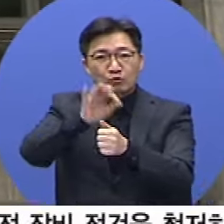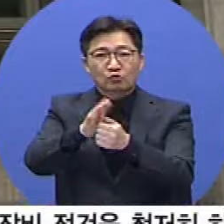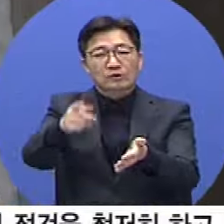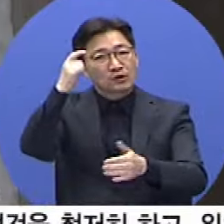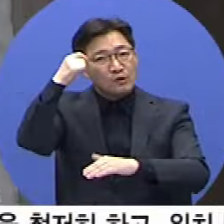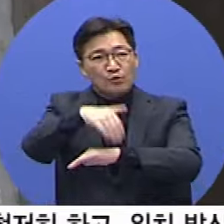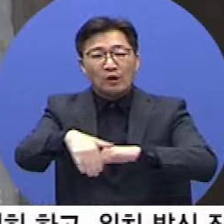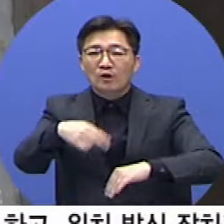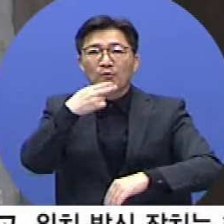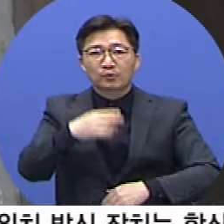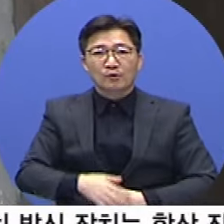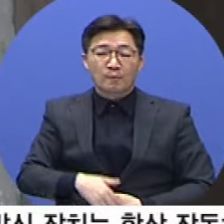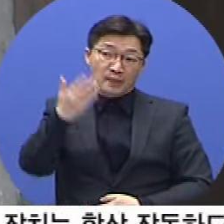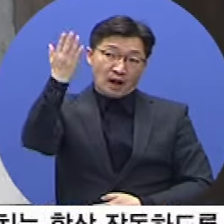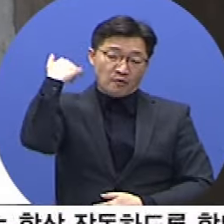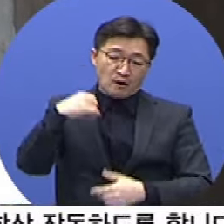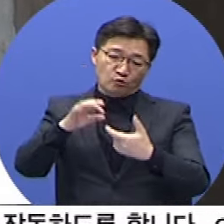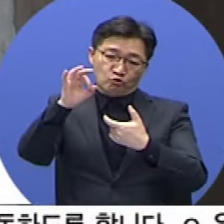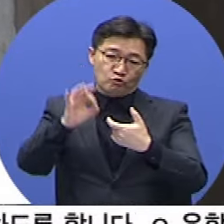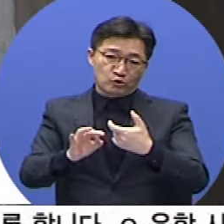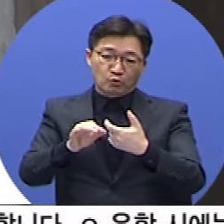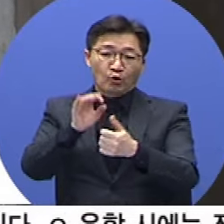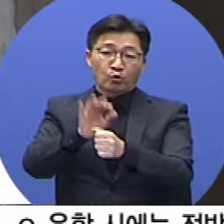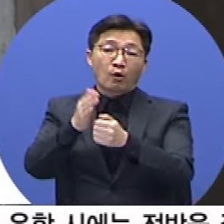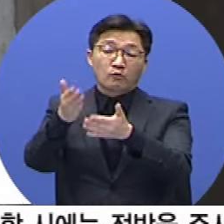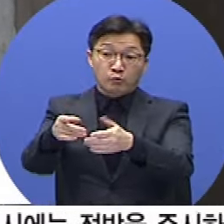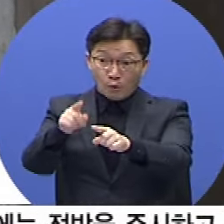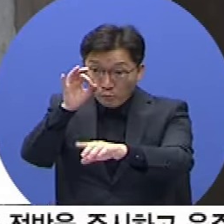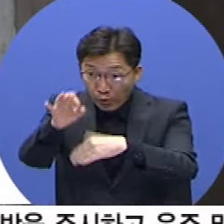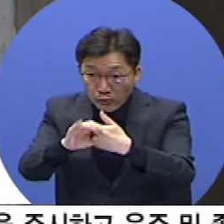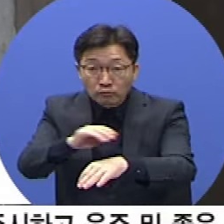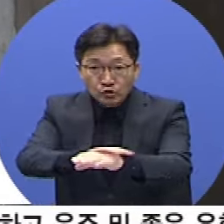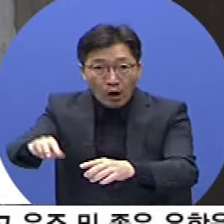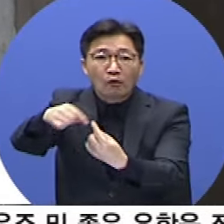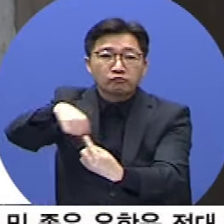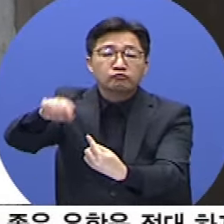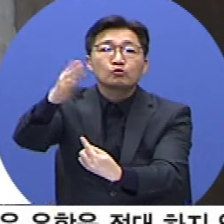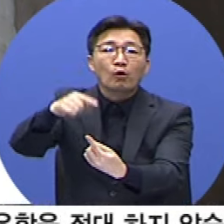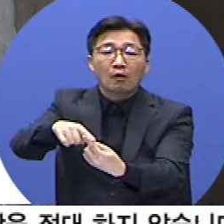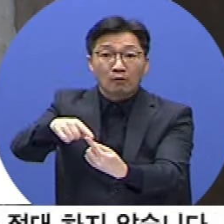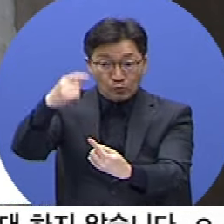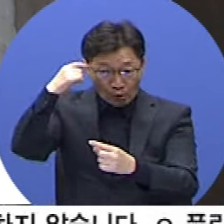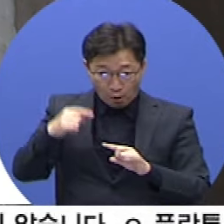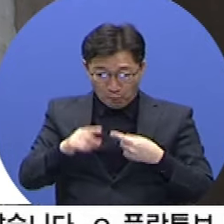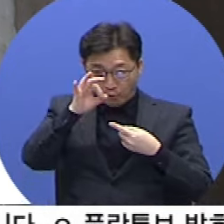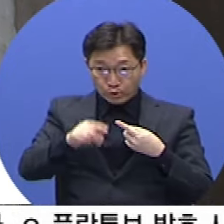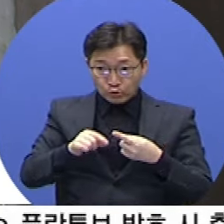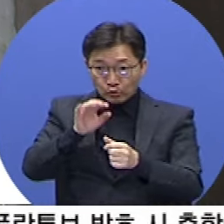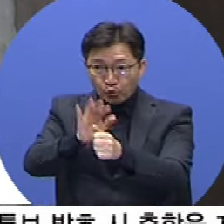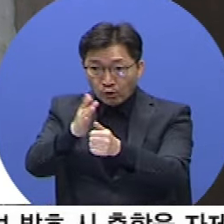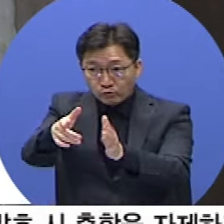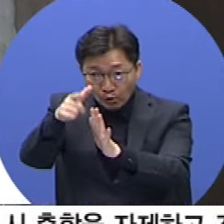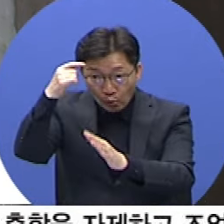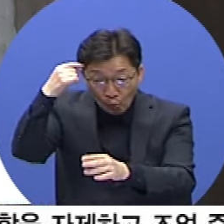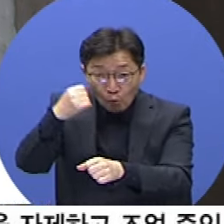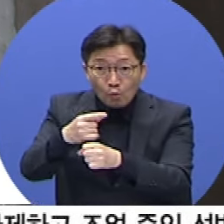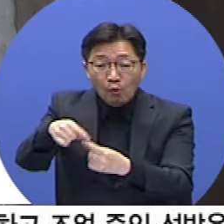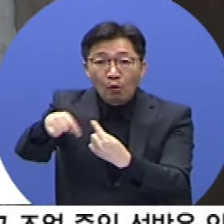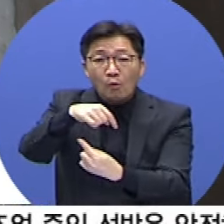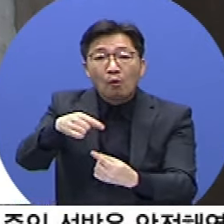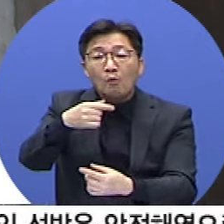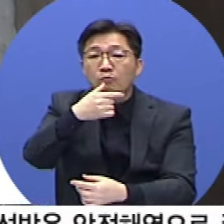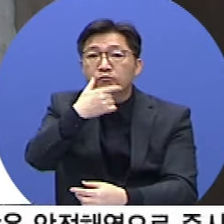설명입니다. 옛날에는 60% 재정지원금을 주고도 버텼는데 왜 지금 100%를 줬는데 3개월 정도